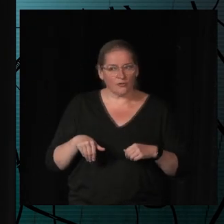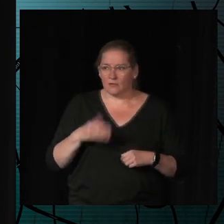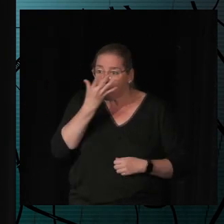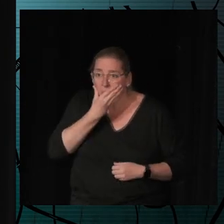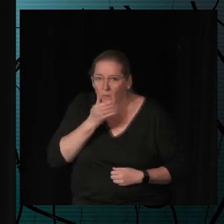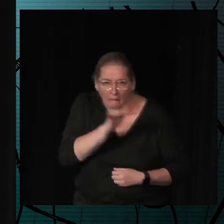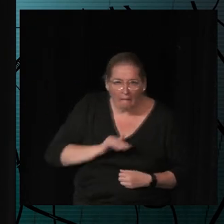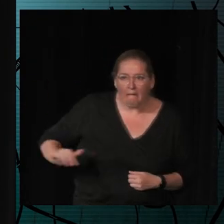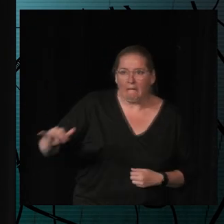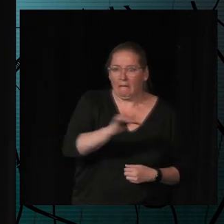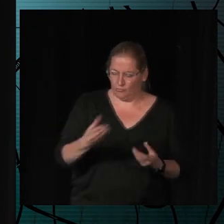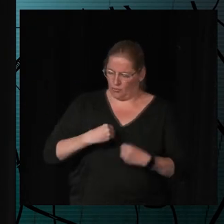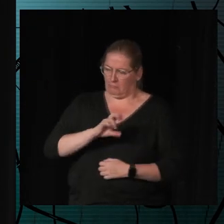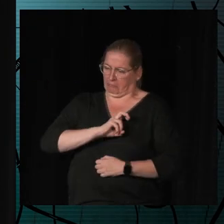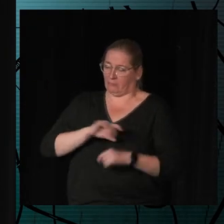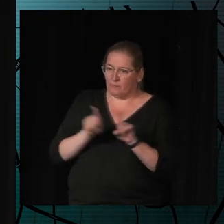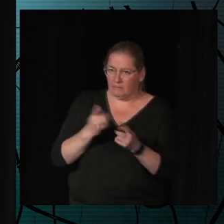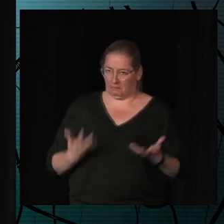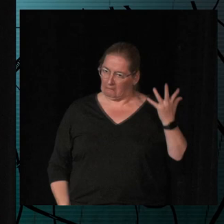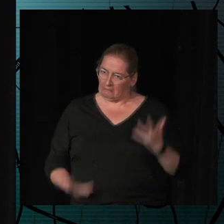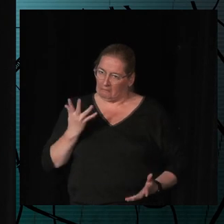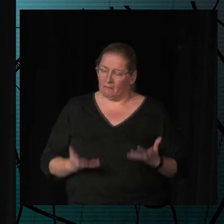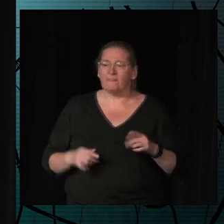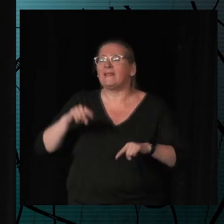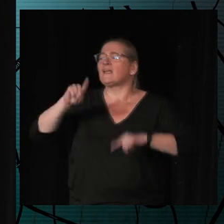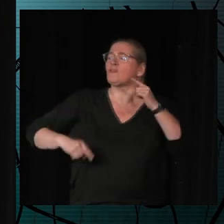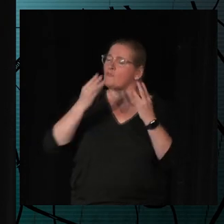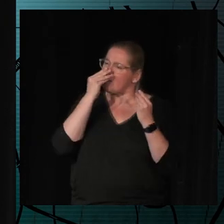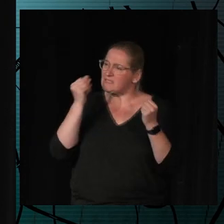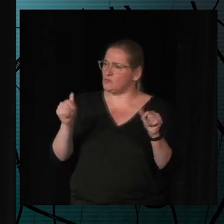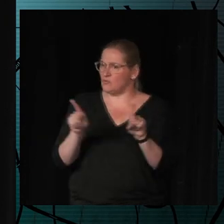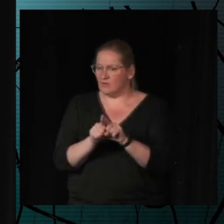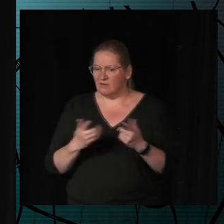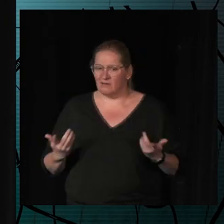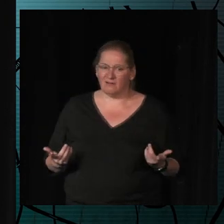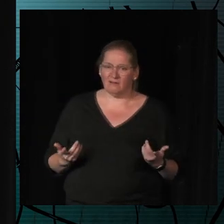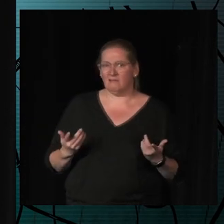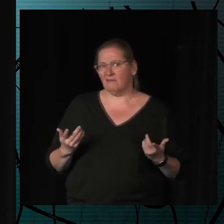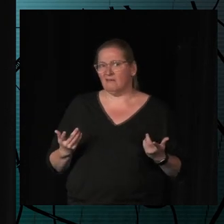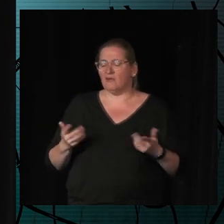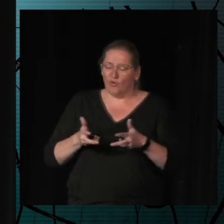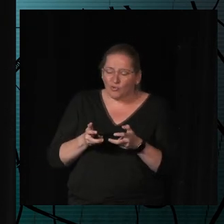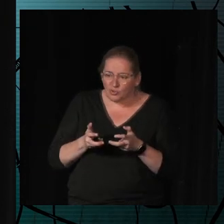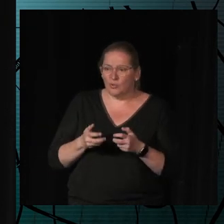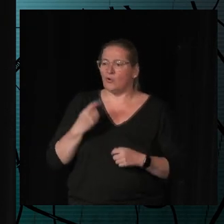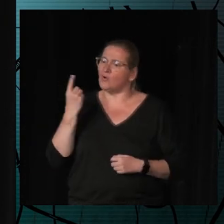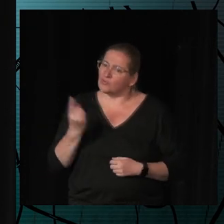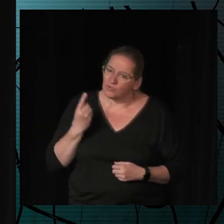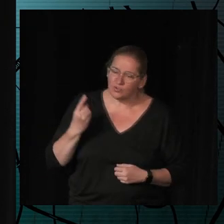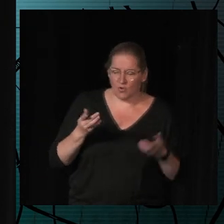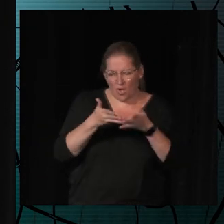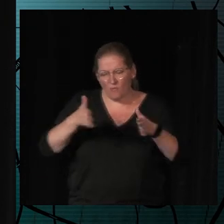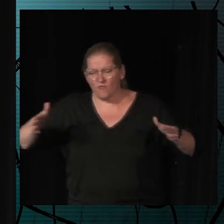que ça aurait une influence sur la peur est-ce que vous n'avez pas l'impression que parfois le jeu à force de décrire un territoire ouvert